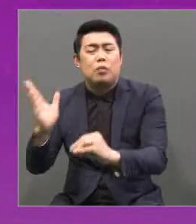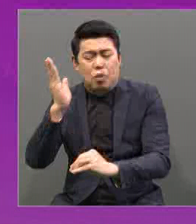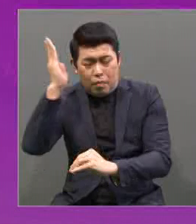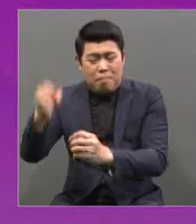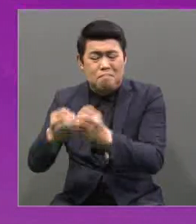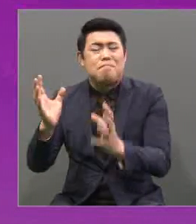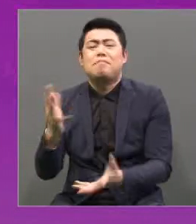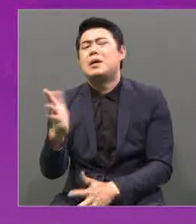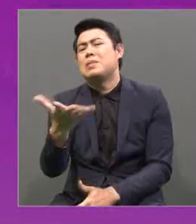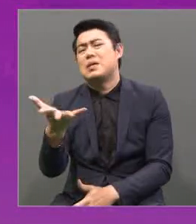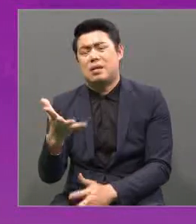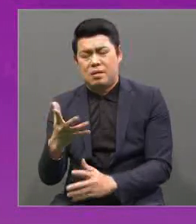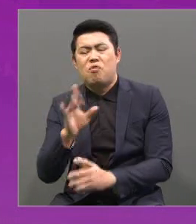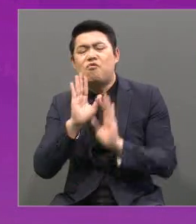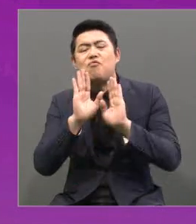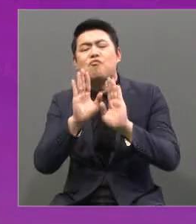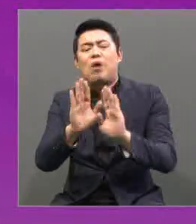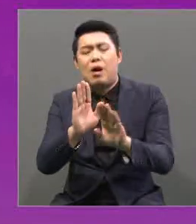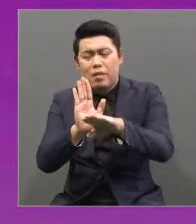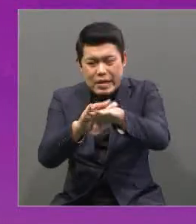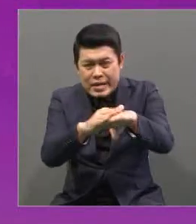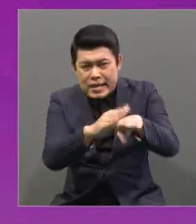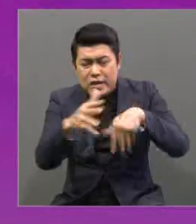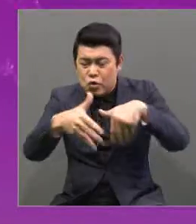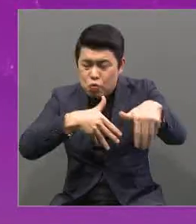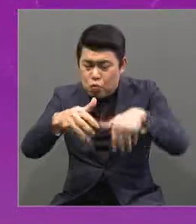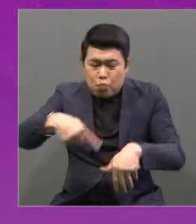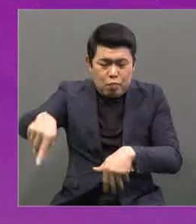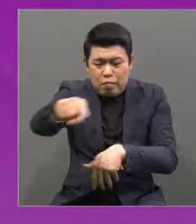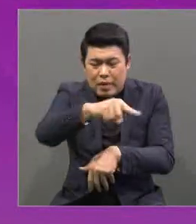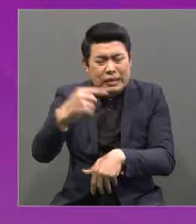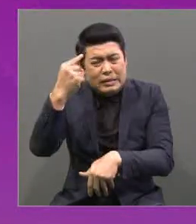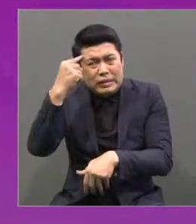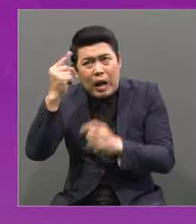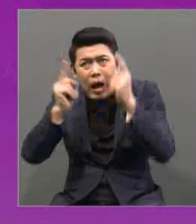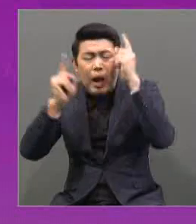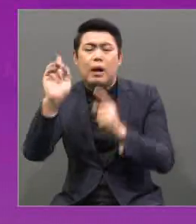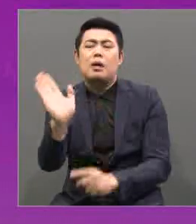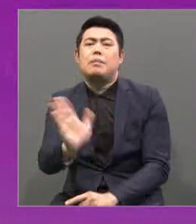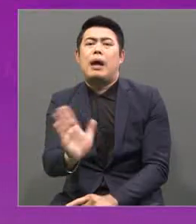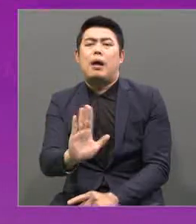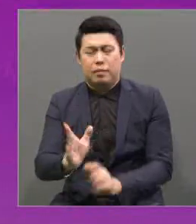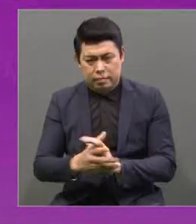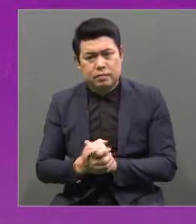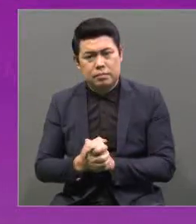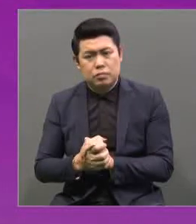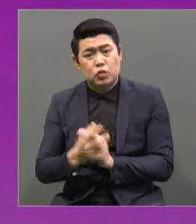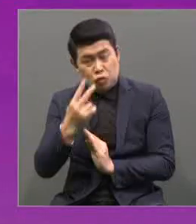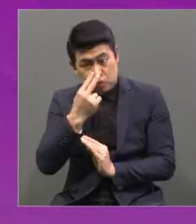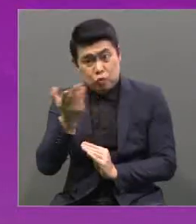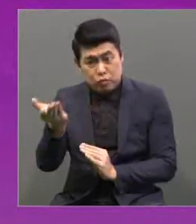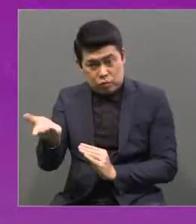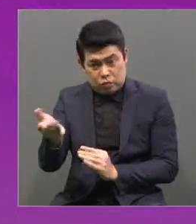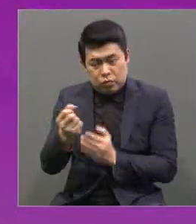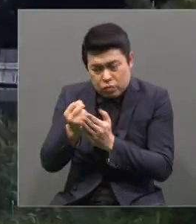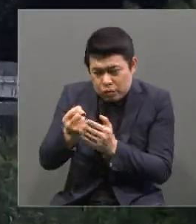ระเบิดเกิดขึ้นแน่นอนเพราะฉะนั้นฝากแจ้งประชาสัมพันธ์ให้ประชาชนในพื้นที่จะได้ไม่ตื่นตระหนกกันนะคะดูปฏิบัติการเ